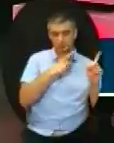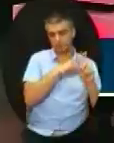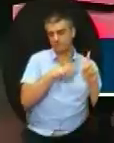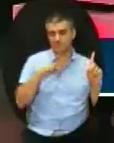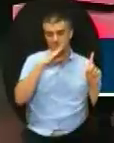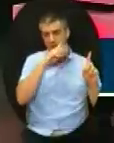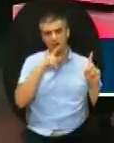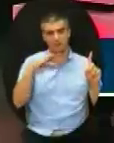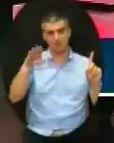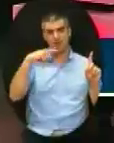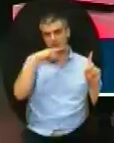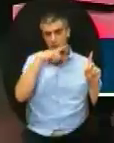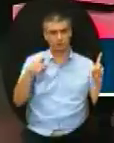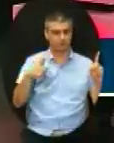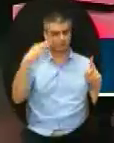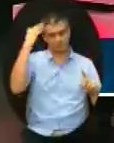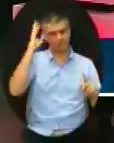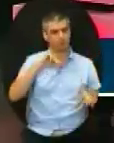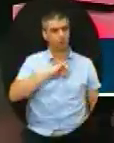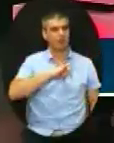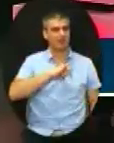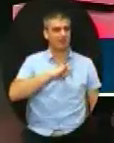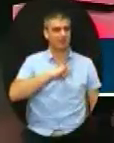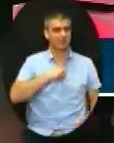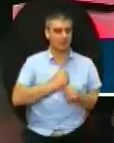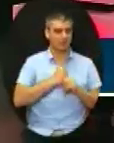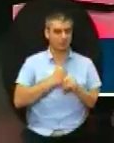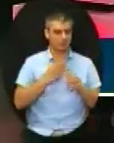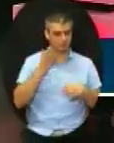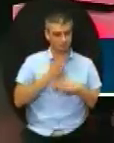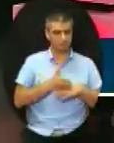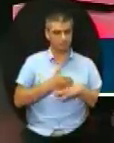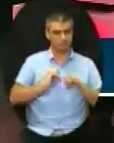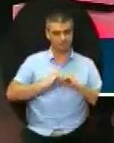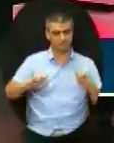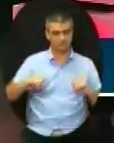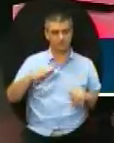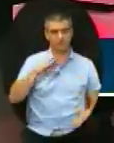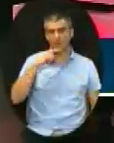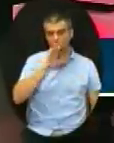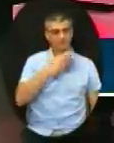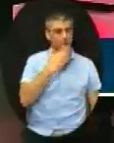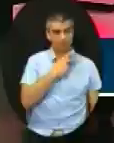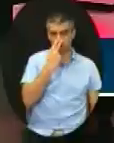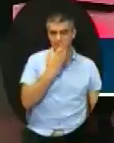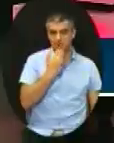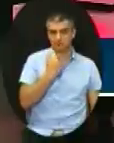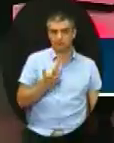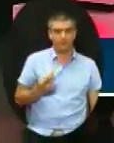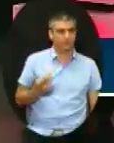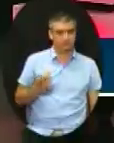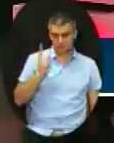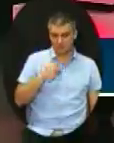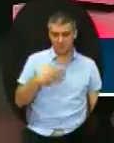לבין מעלה אדומים, לפלסטינים יש עניין ליצור שם טריז בין מעלה אדומים לבין ירושלים, ומבחינתה של ישראל